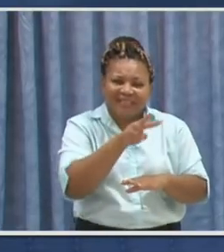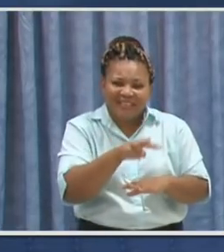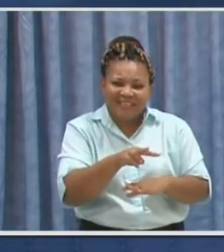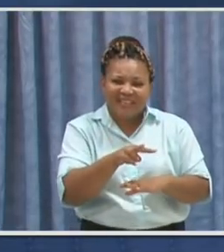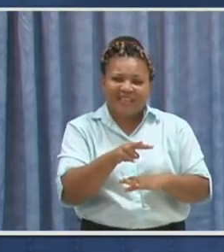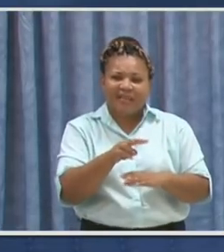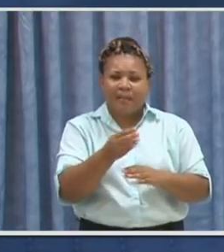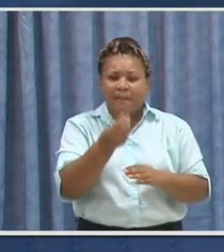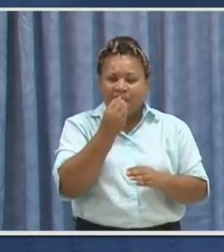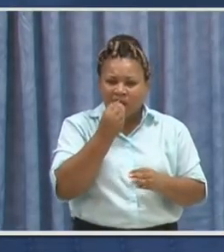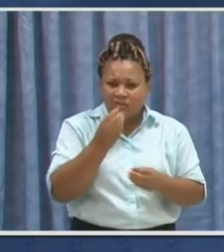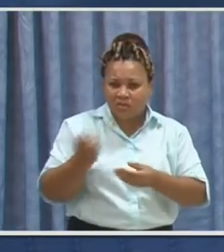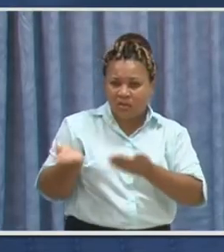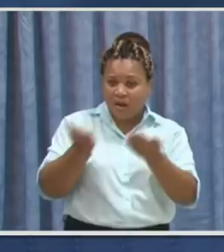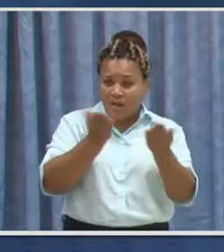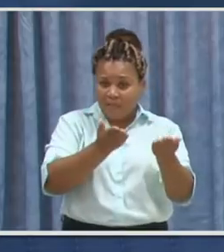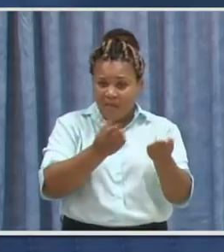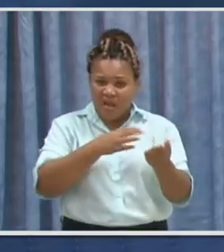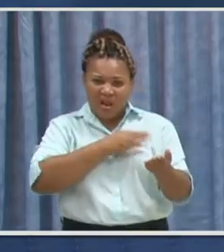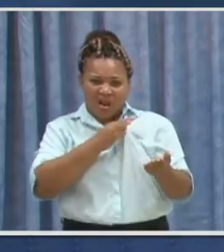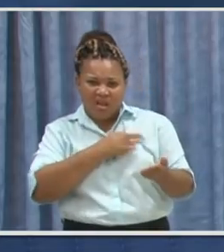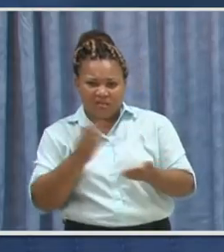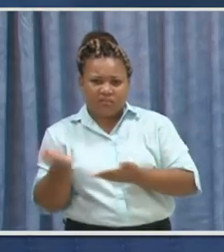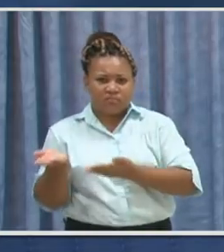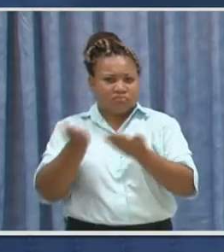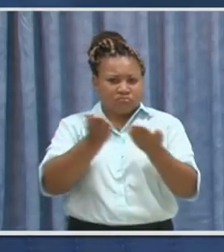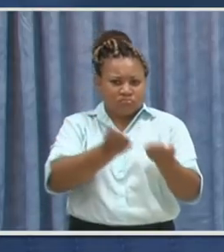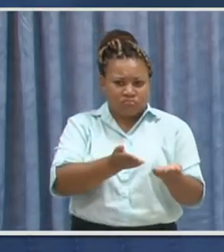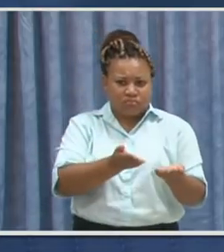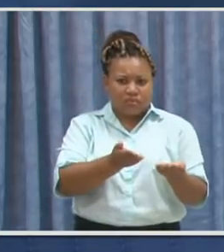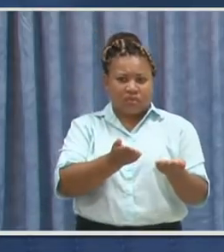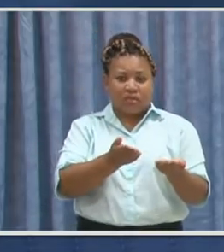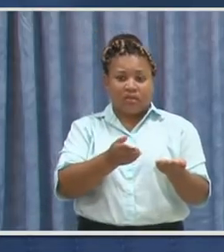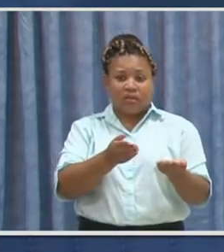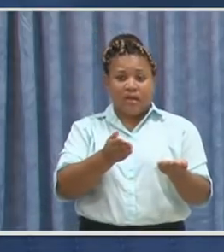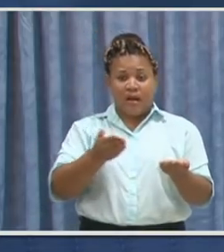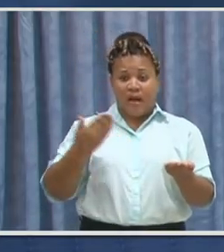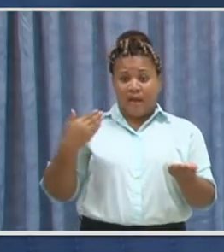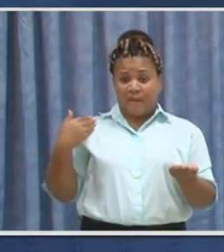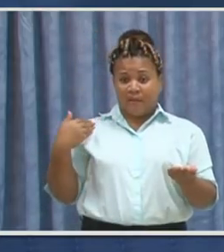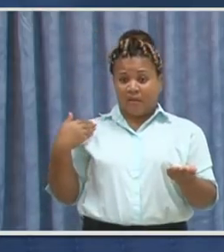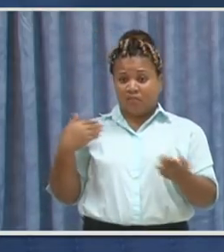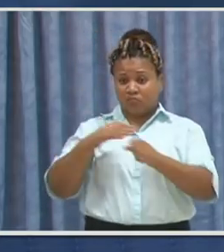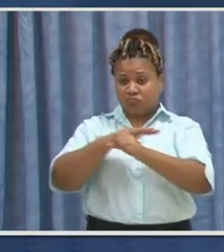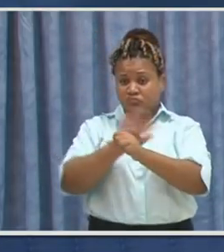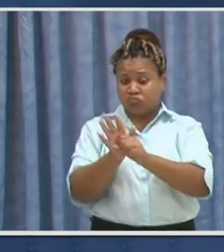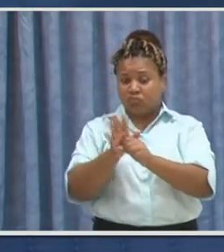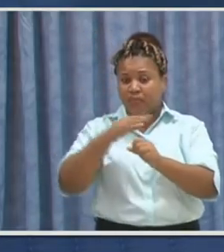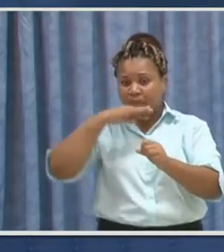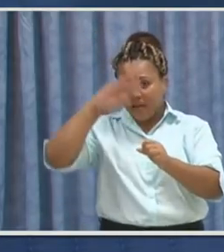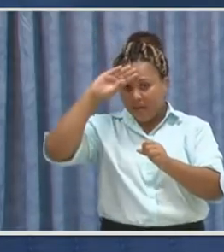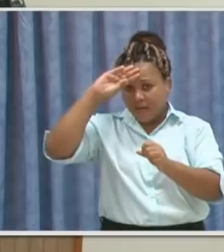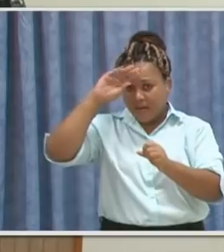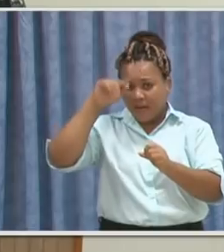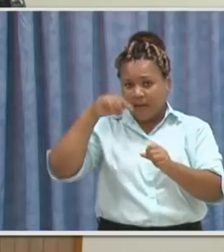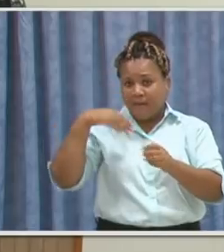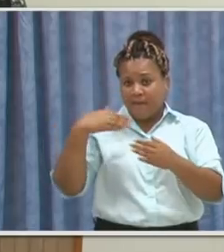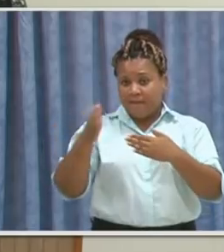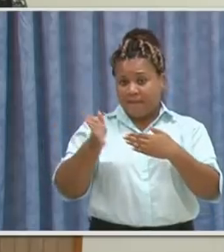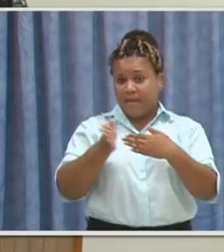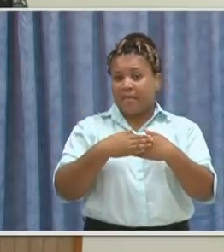ban quantité de monde qui peut venir visiter. Nous t'ai dit auparavant, juste des monde qui nous pour permettre pour